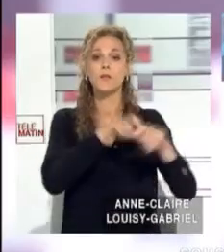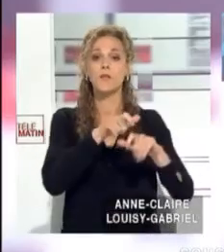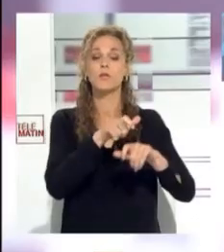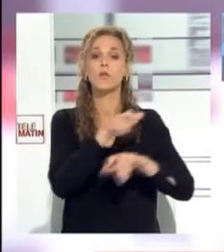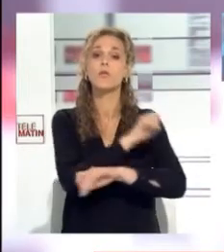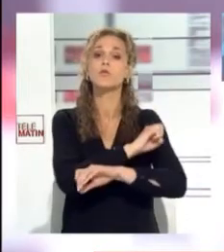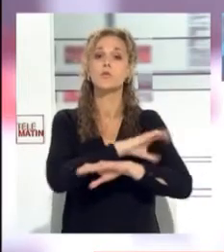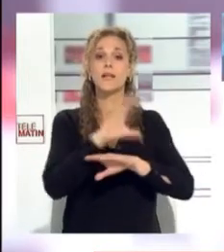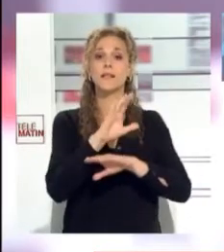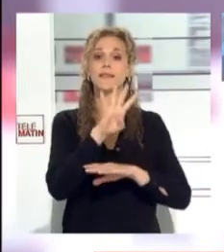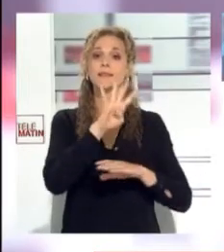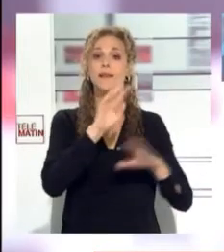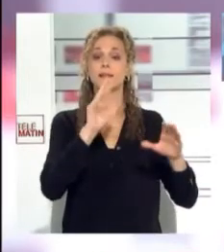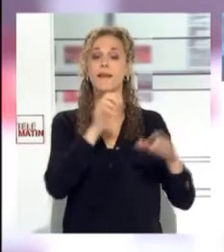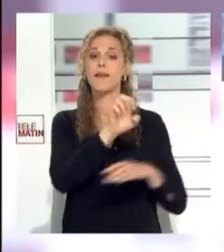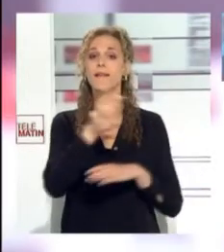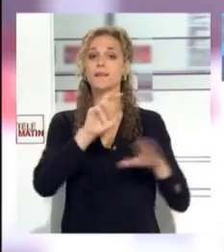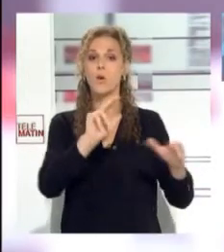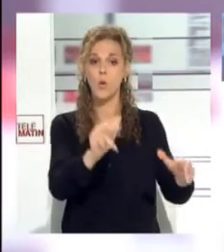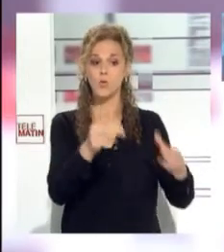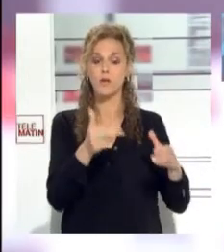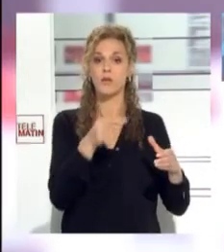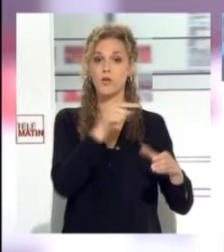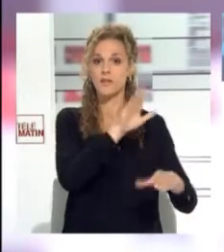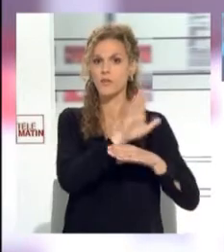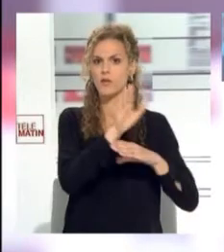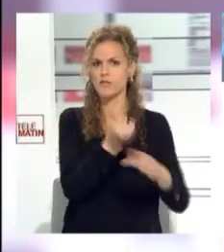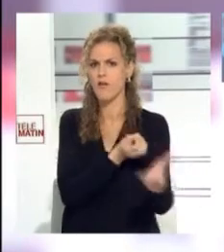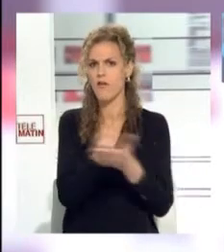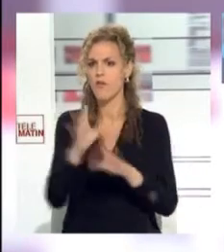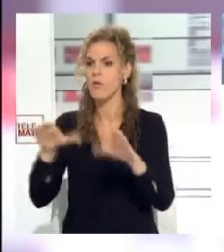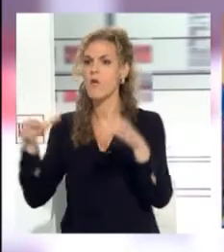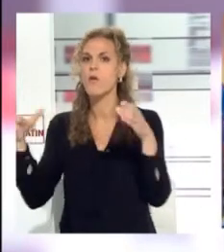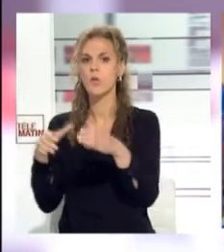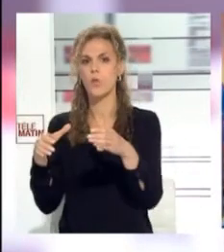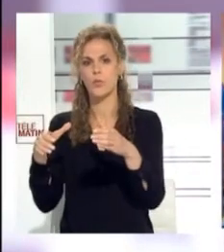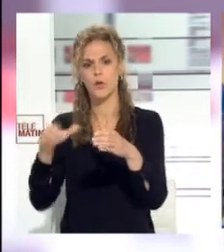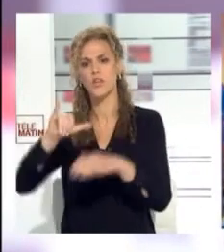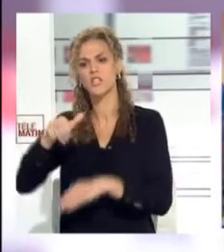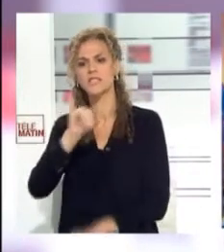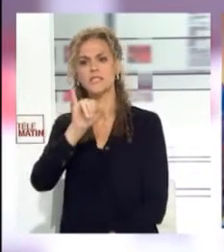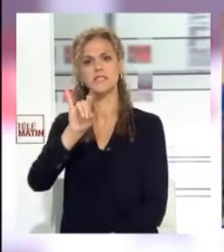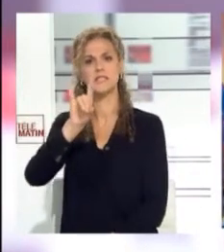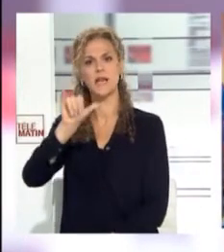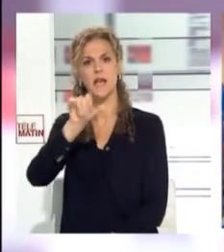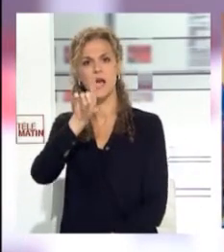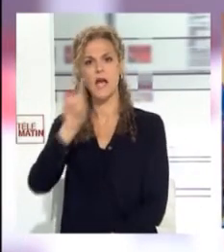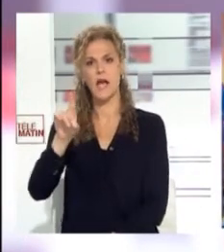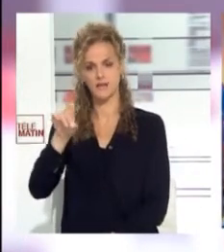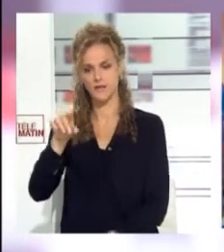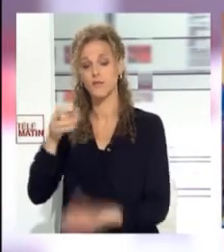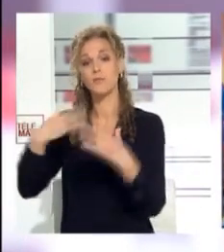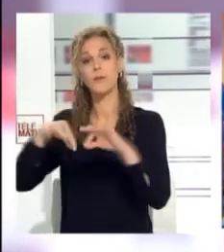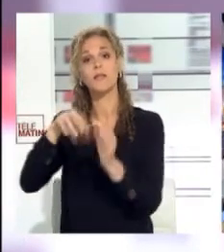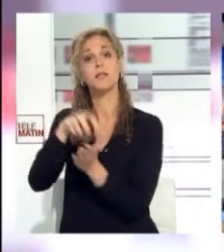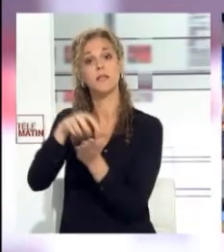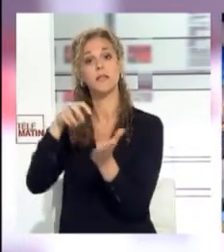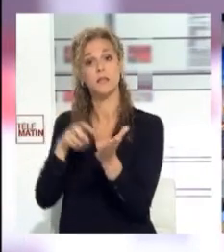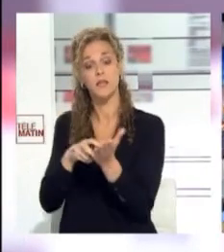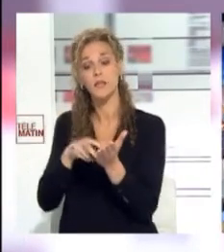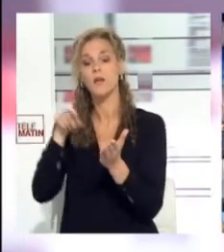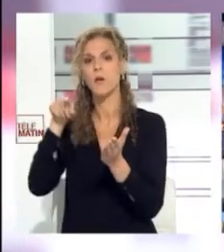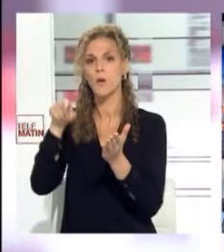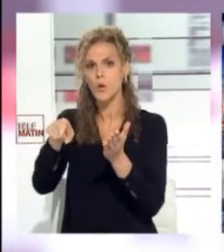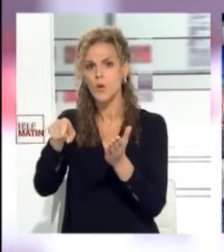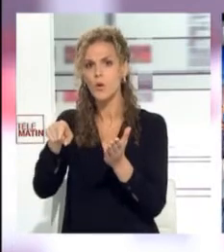Des quatre ex-otages ont braqué les projecteurs sur les Français partis soutenir les groupes djihadistes en Syrie. D'après nos confrères